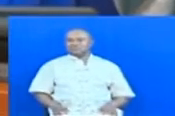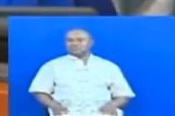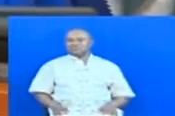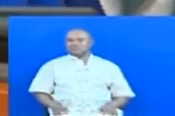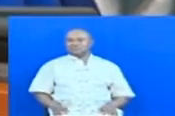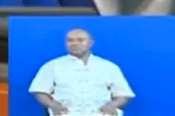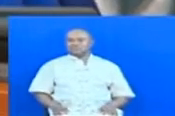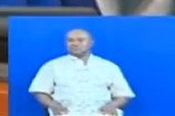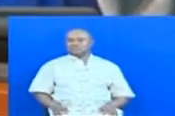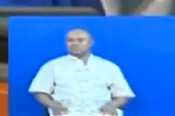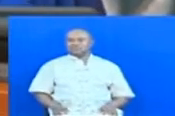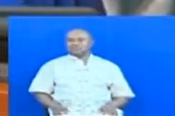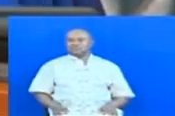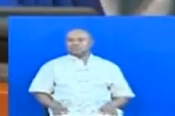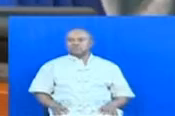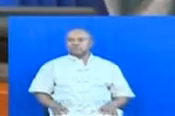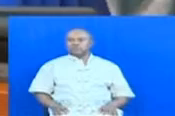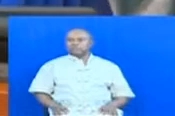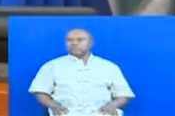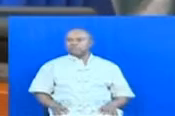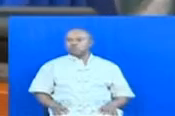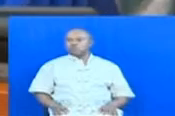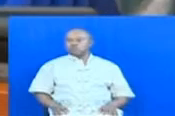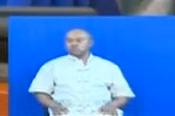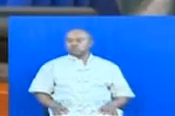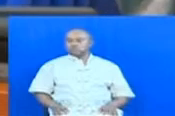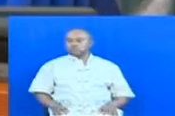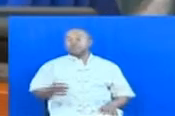Aya, waheshimiwa bunge, mimi nasikiliza tu.